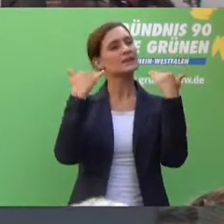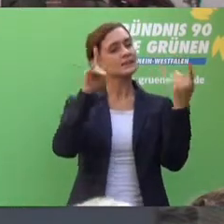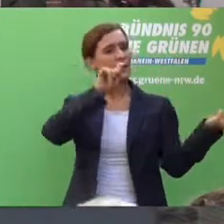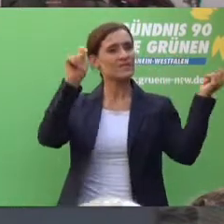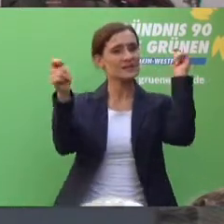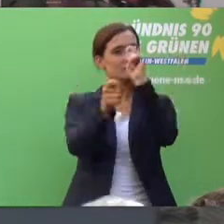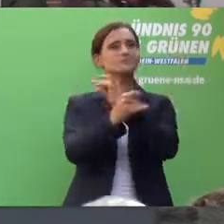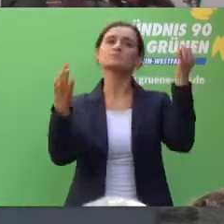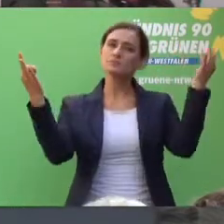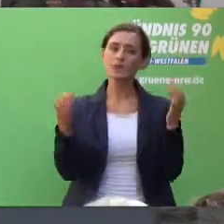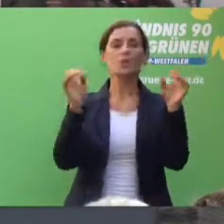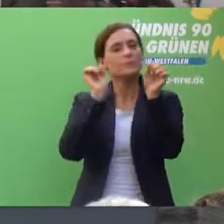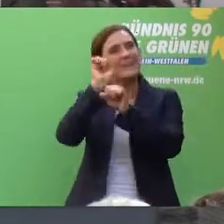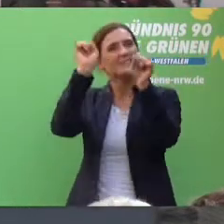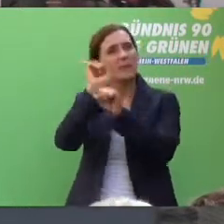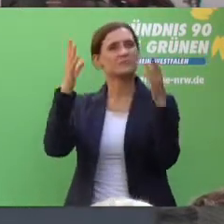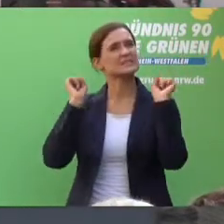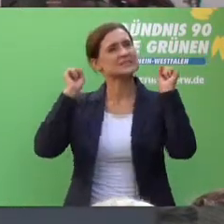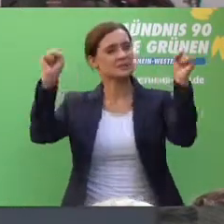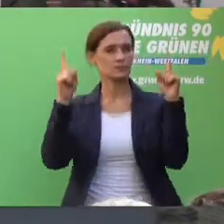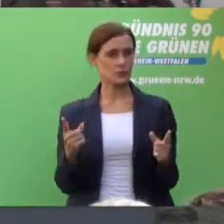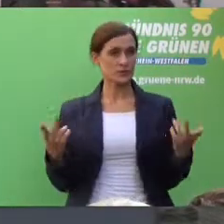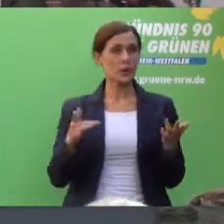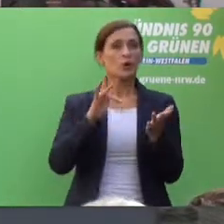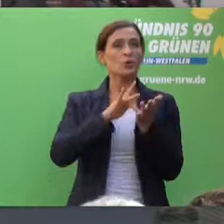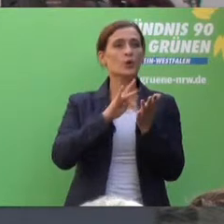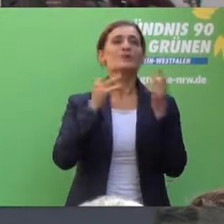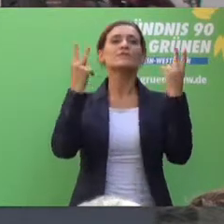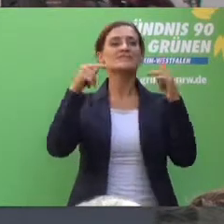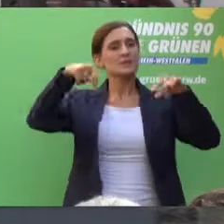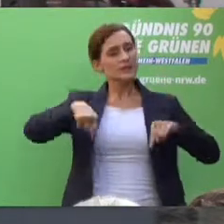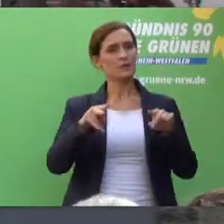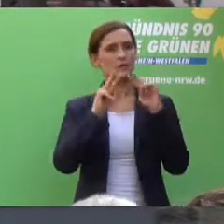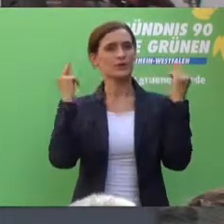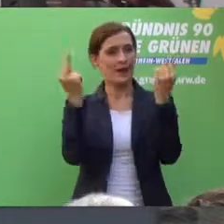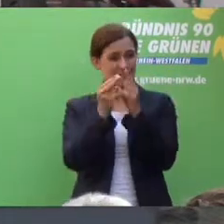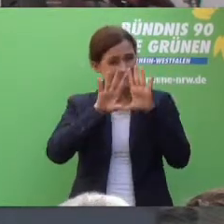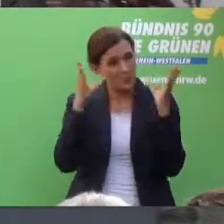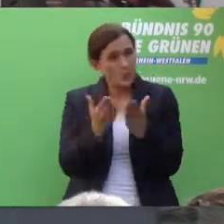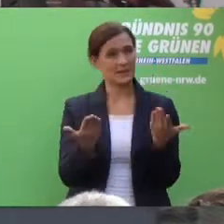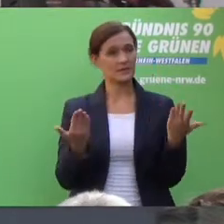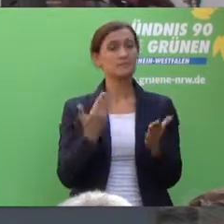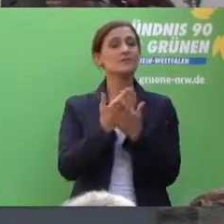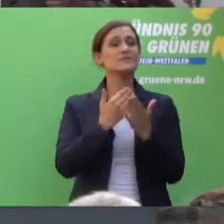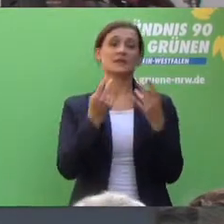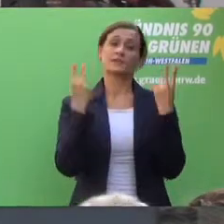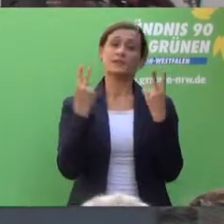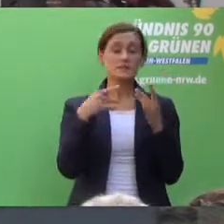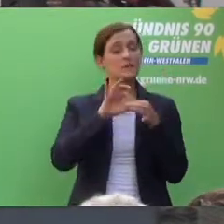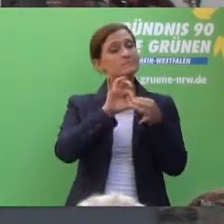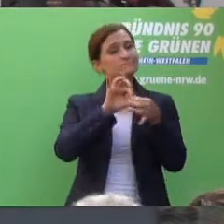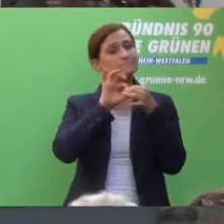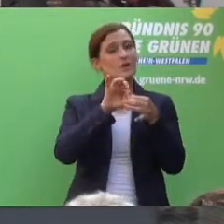eine existenzielle Frage für diesen Globus. Und es ist eine existenzielle Frage der